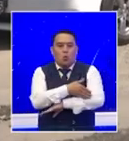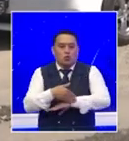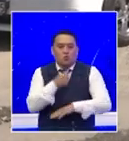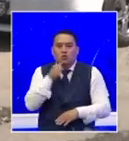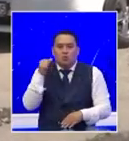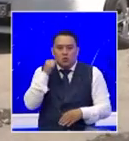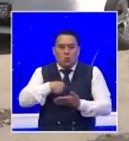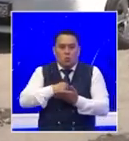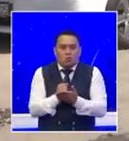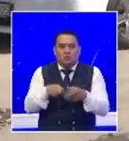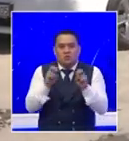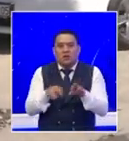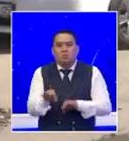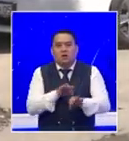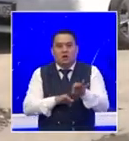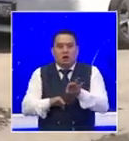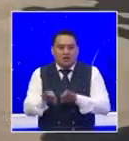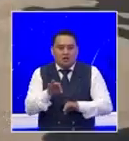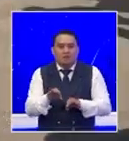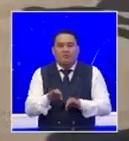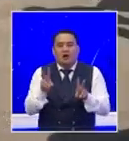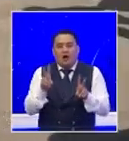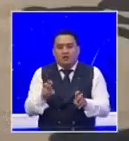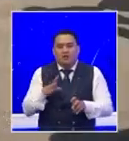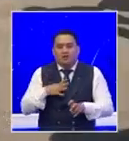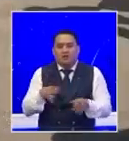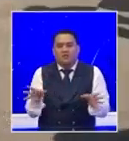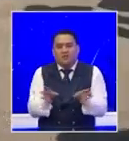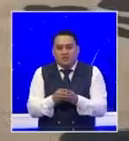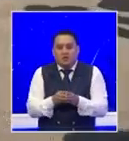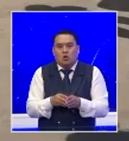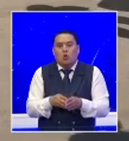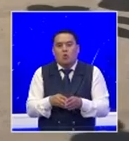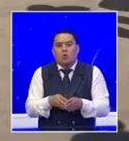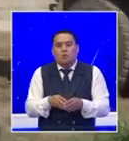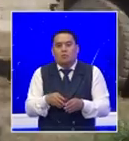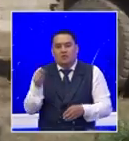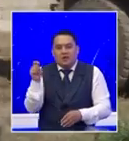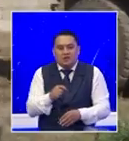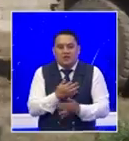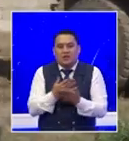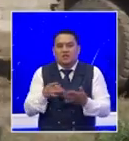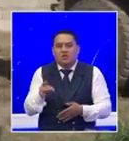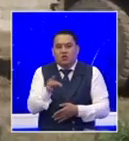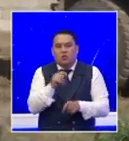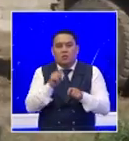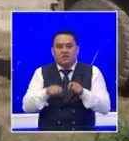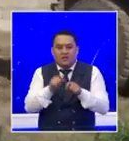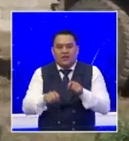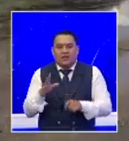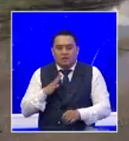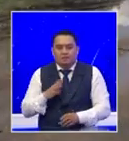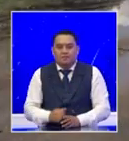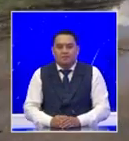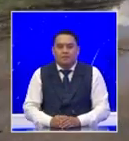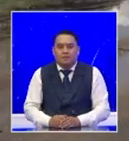году был утвержден специальный проект «Сапалы-Жол», в рамках которого, по сообщениям граждан, антикоровцы уже посетили ряд регионов области. У